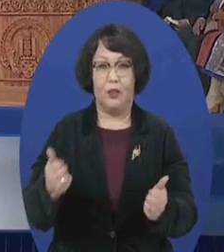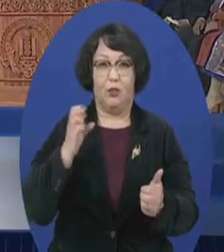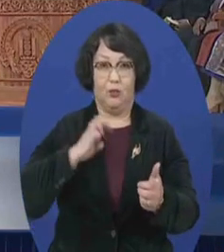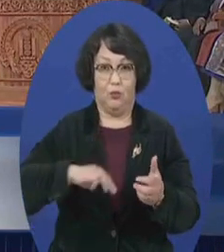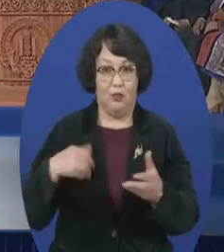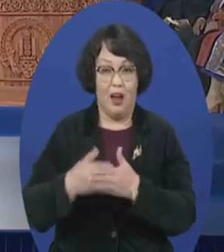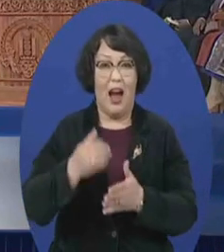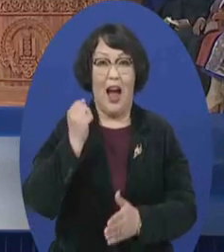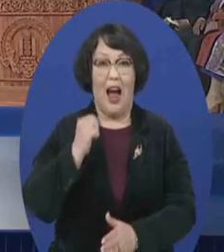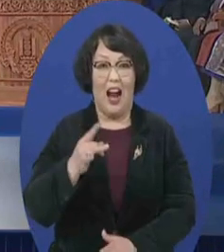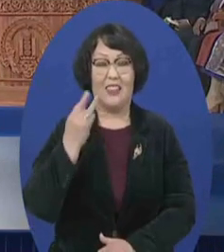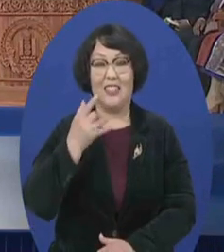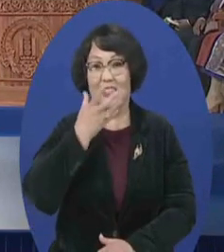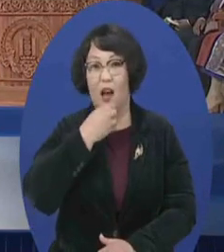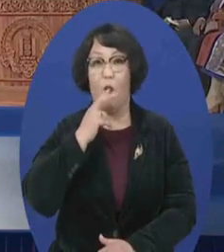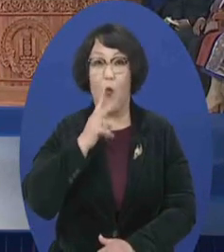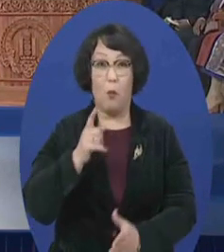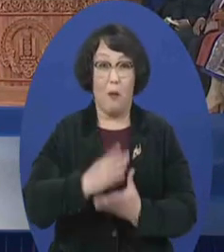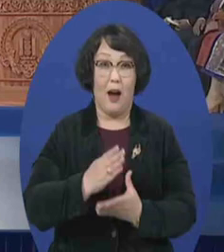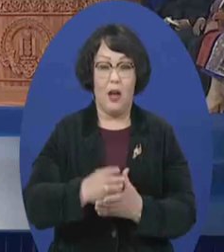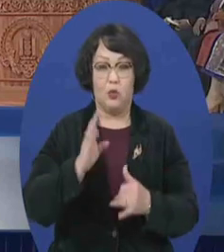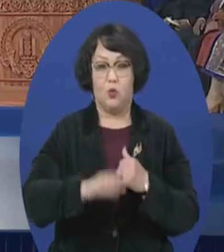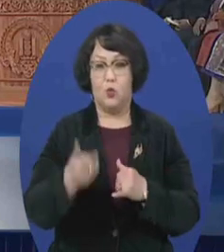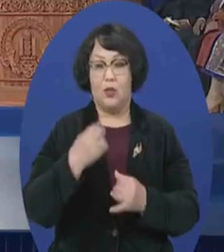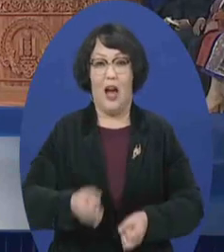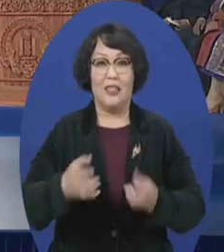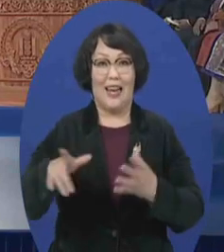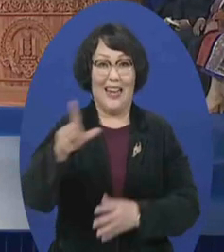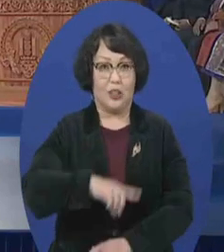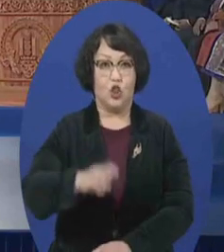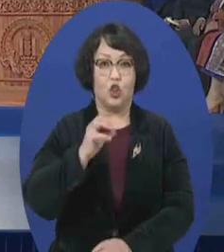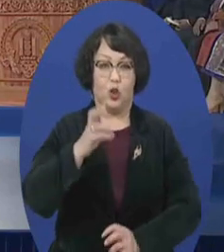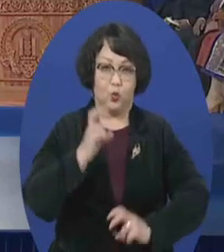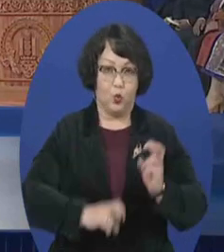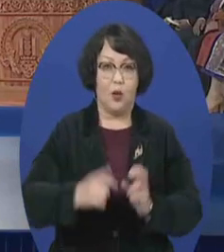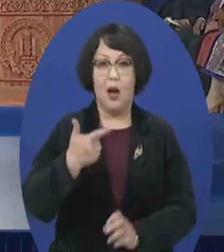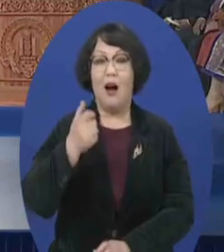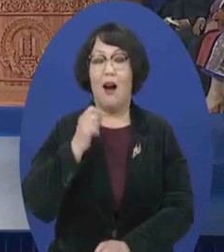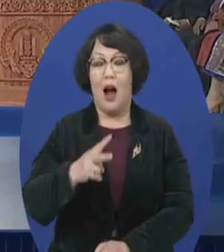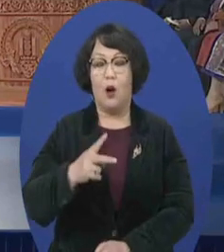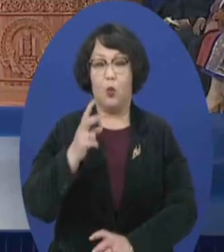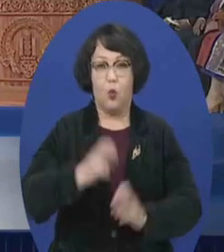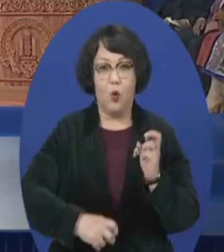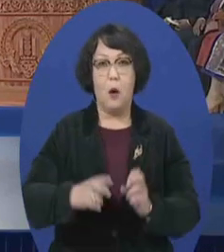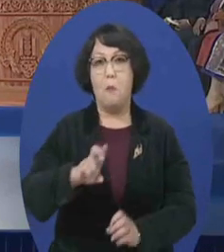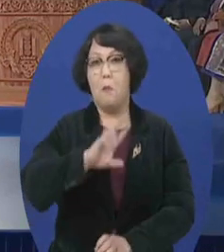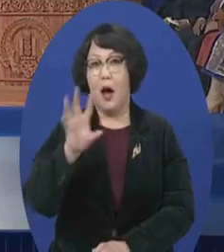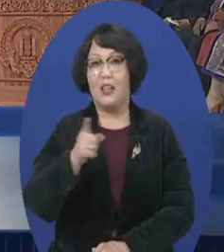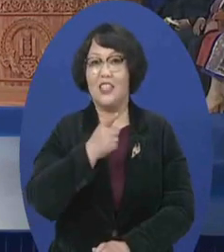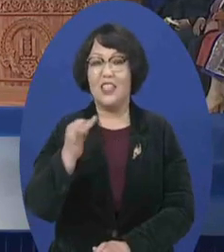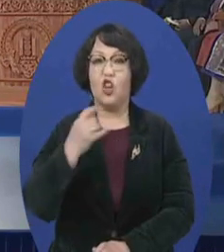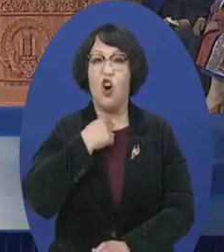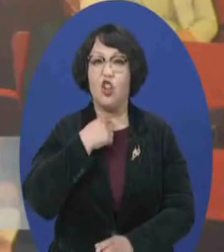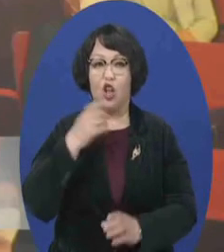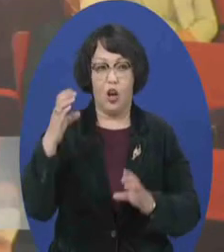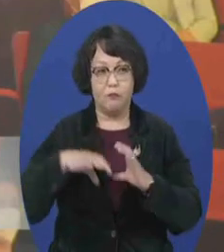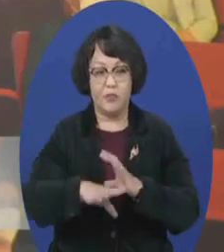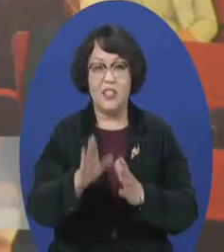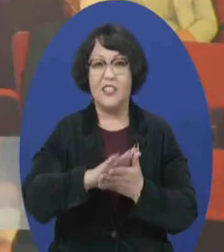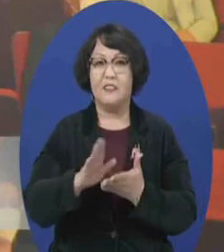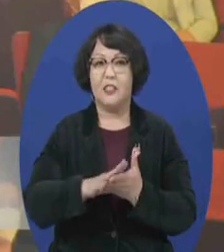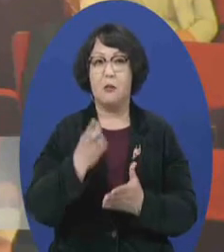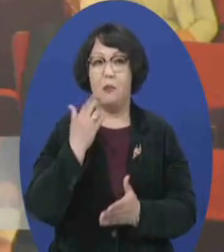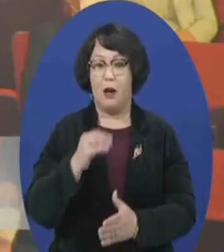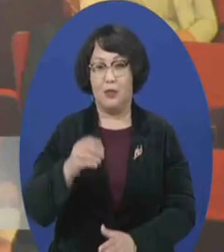та бидний эхлүүлсэн газрын тосны үйлдвэр, гангийн үйлдвэр, байгалийн хий хоолой, цэвэрлэх байгууламж,